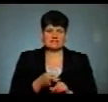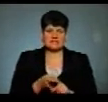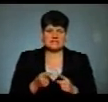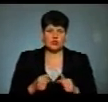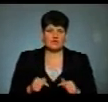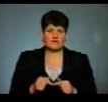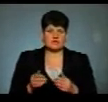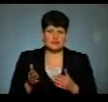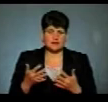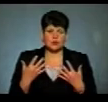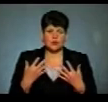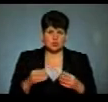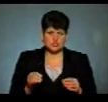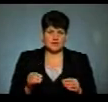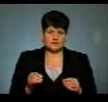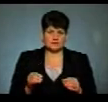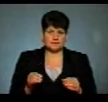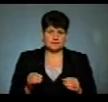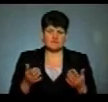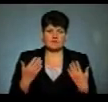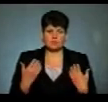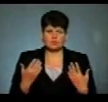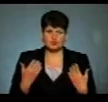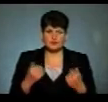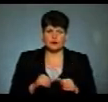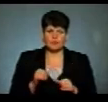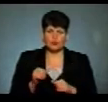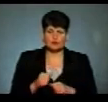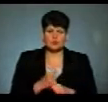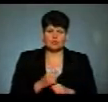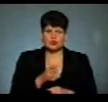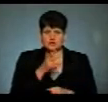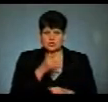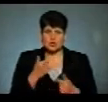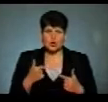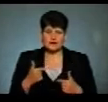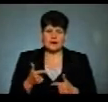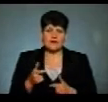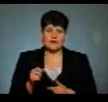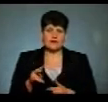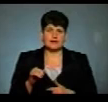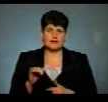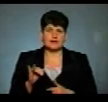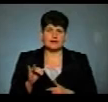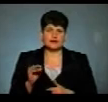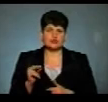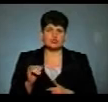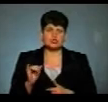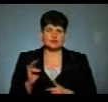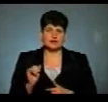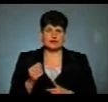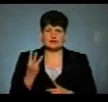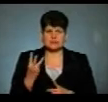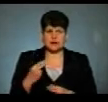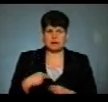відділення вже відпочивають в позаробочий час в готелі Галичина. Три